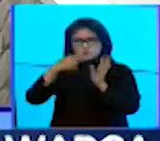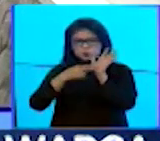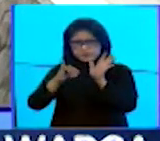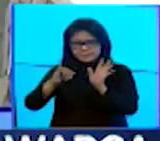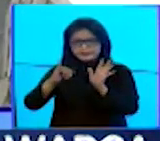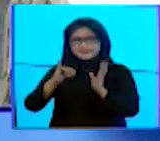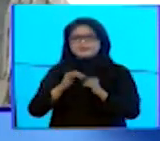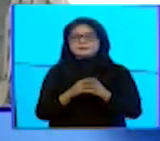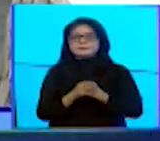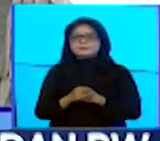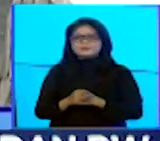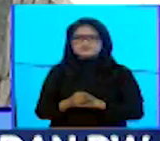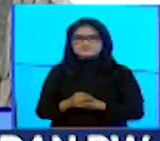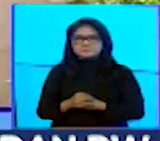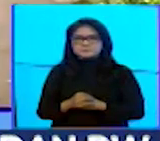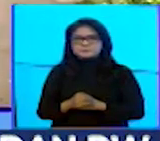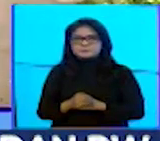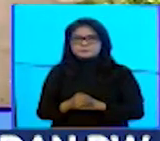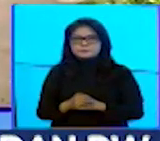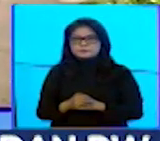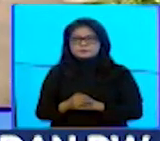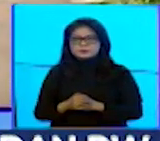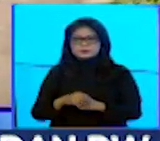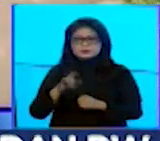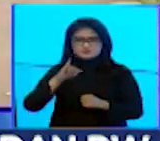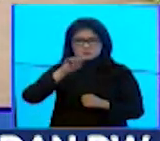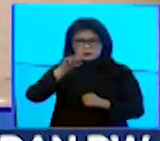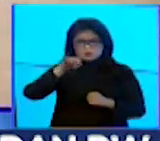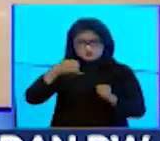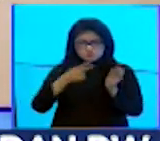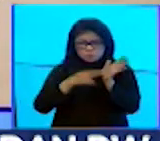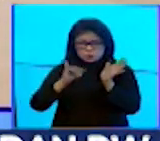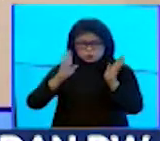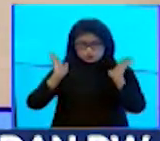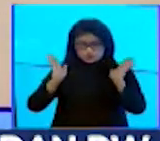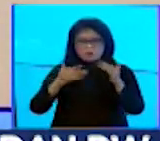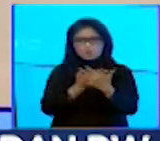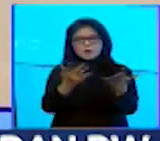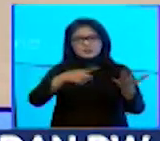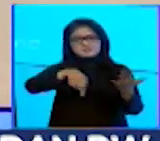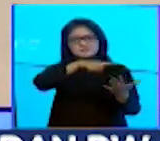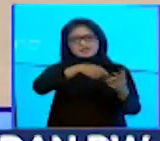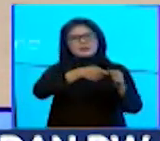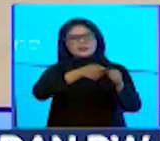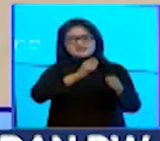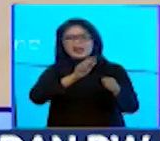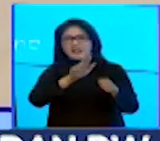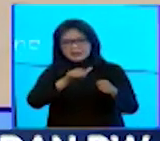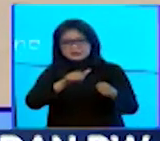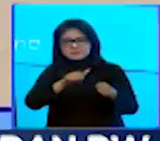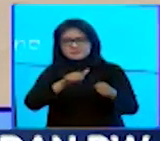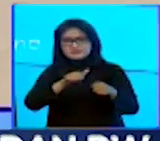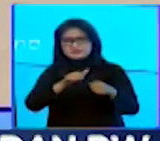masih menjalani isolasi mandiri ini akan kembali dilakukan pemeriksaan COVID-19 melalui tes usap PCR. Sebelumnya memang